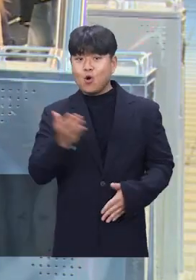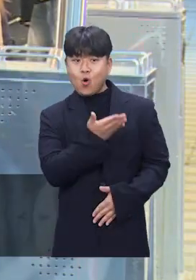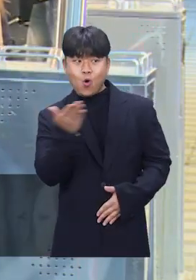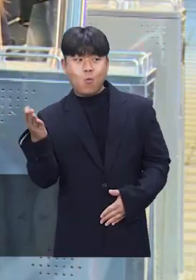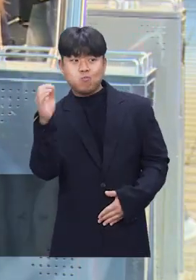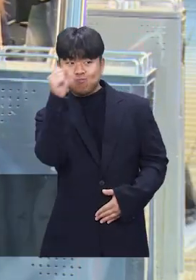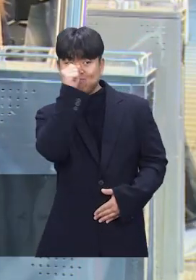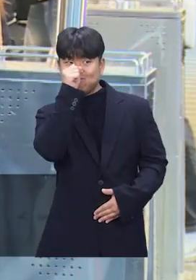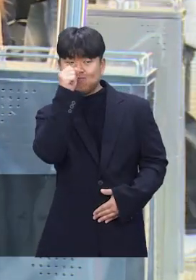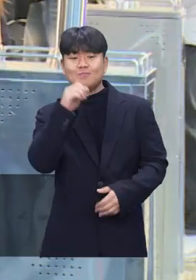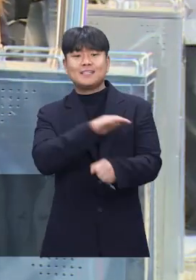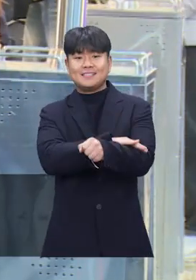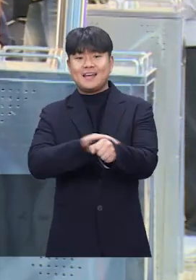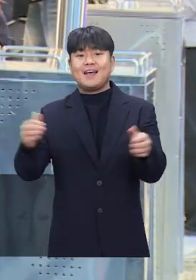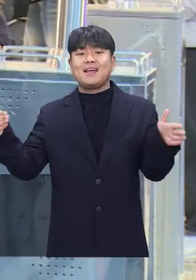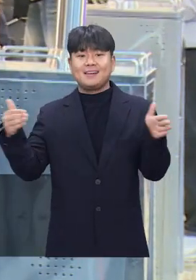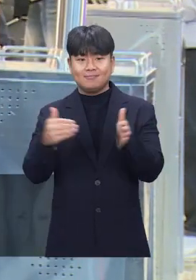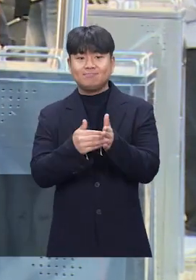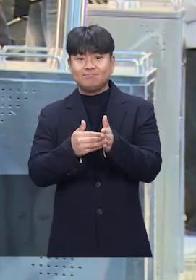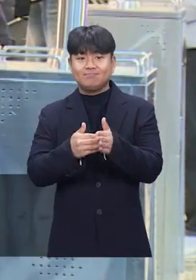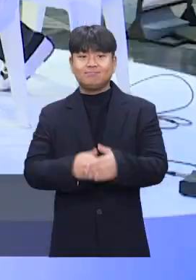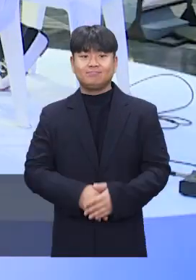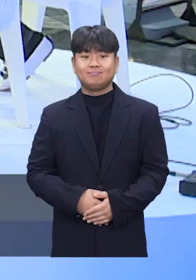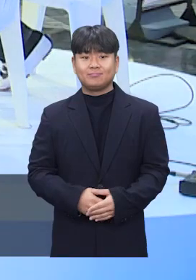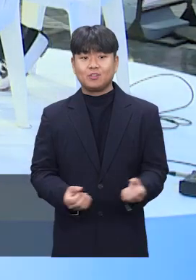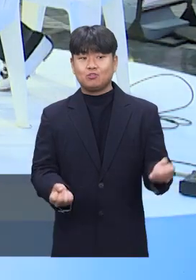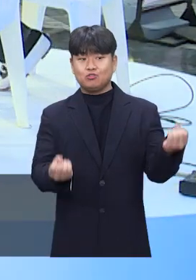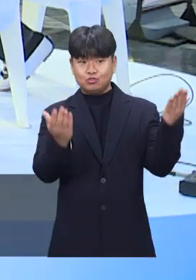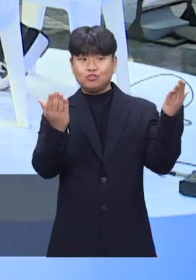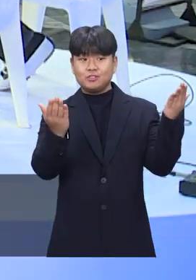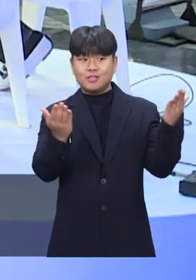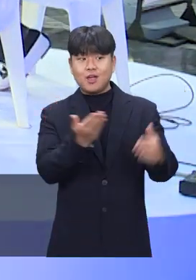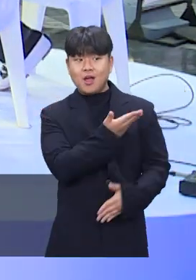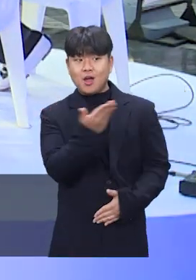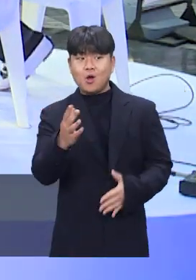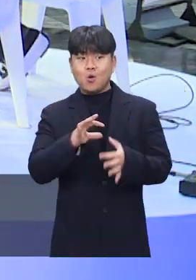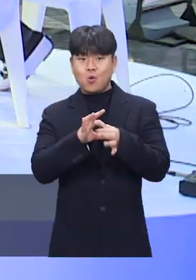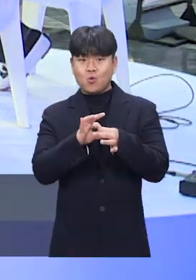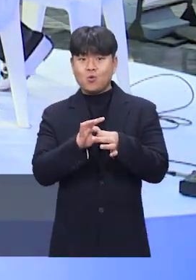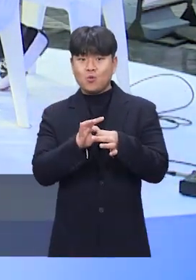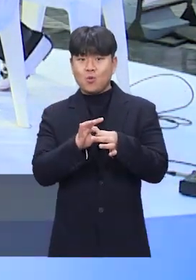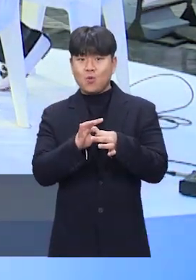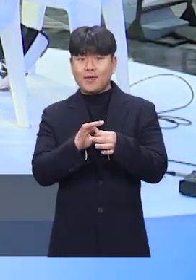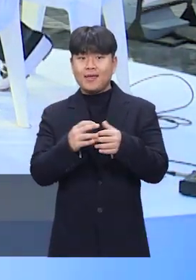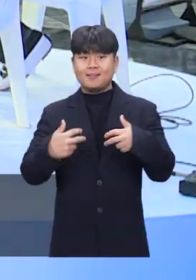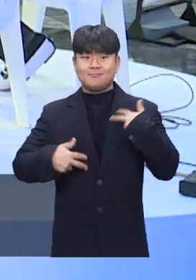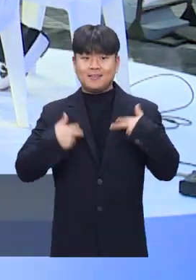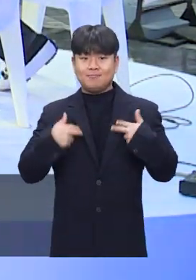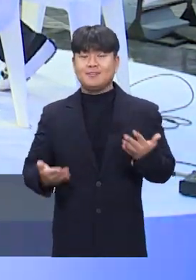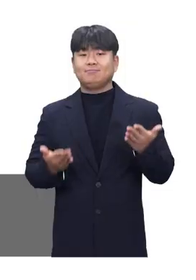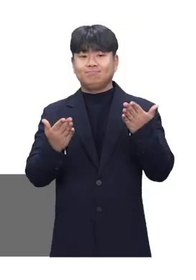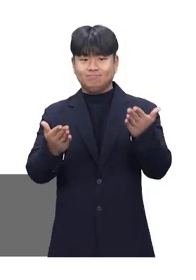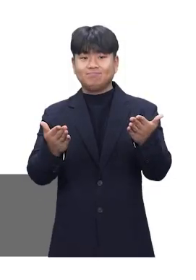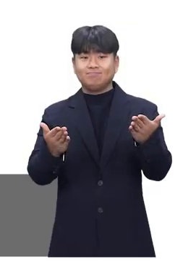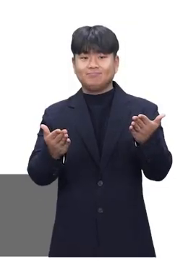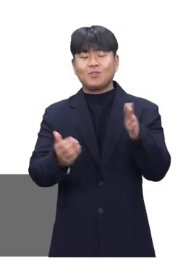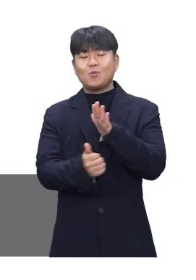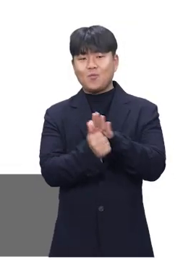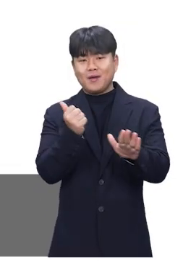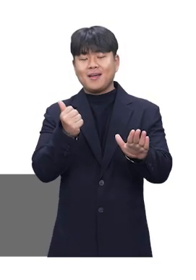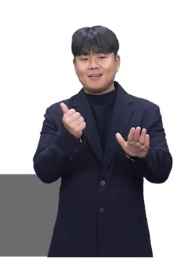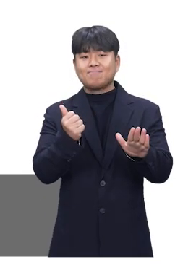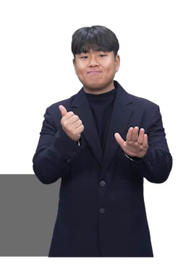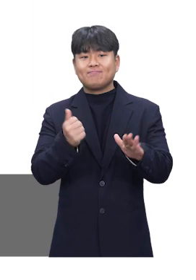열띤 호응으로 성황리에 막을 내렸습니다. 이번 축제가 학생들에게 좋은 추억이 되었기를 바라고요. 이 젊음의